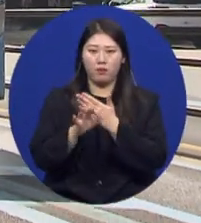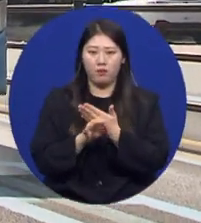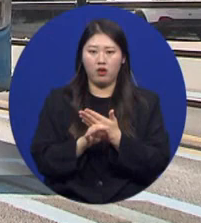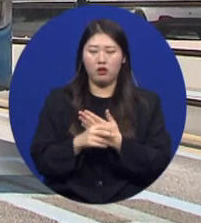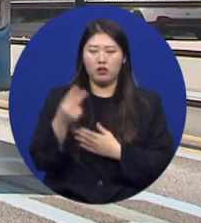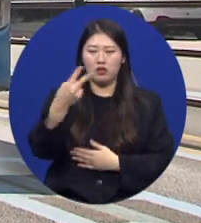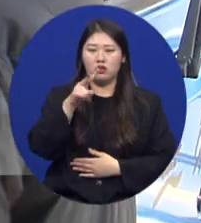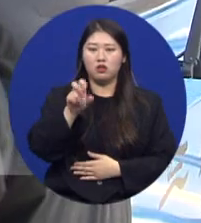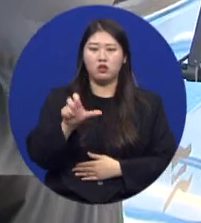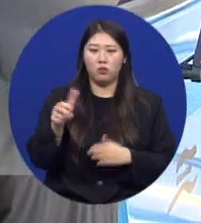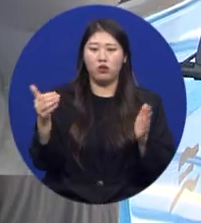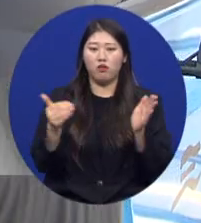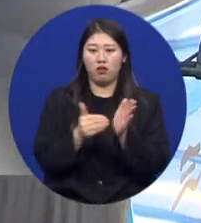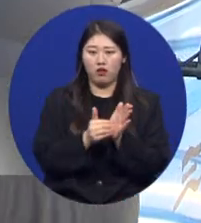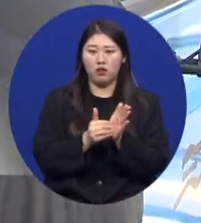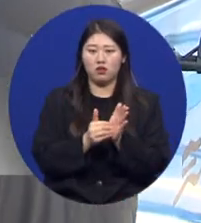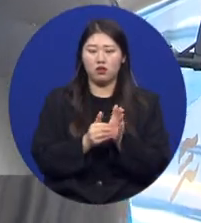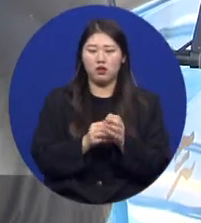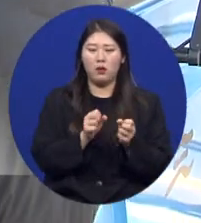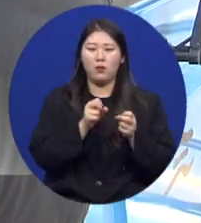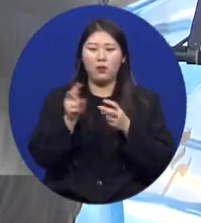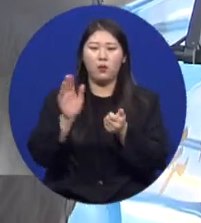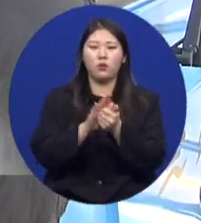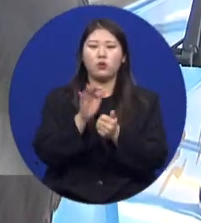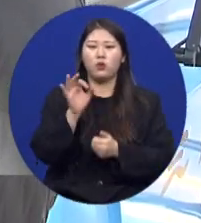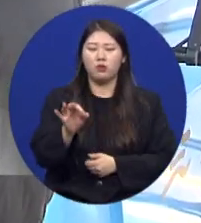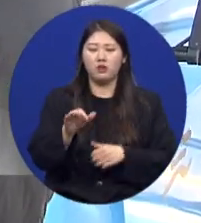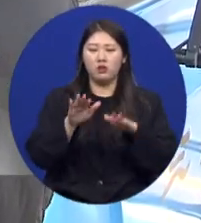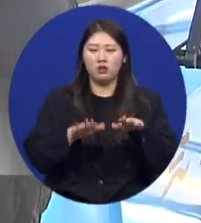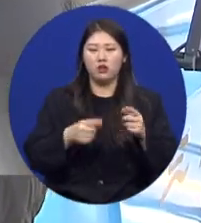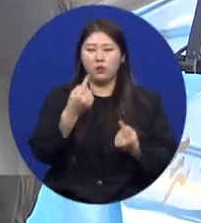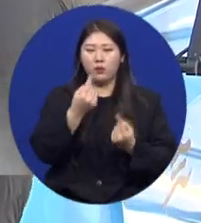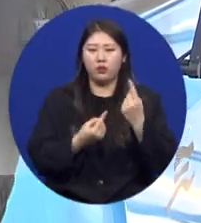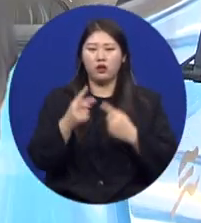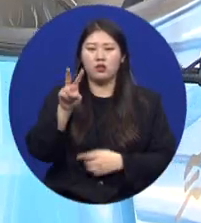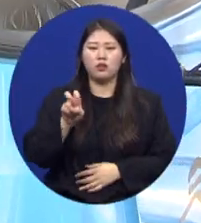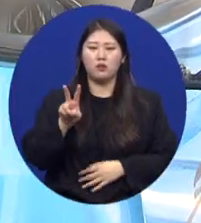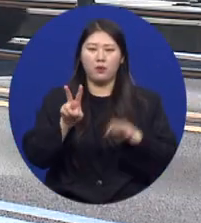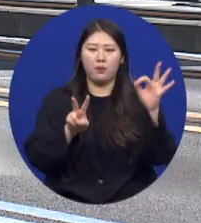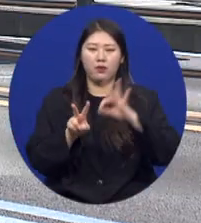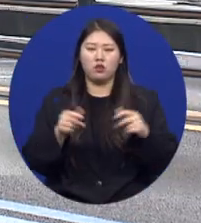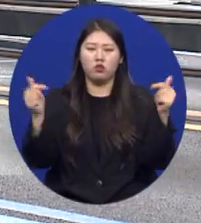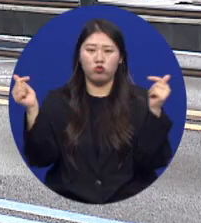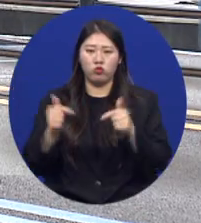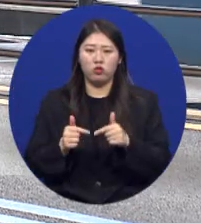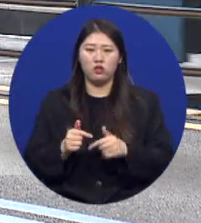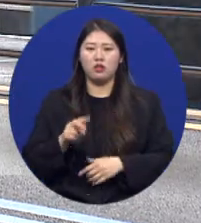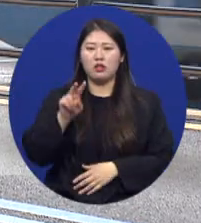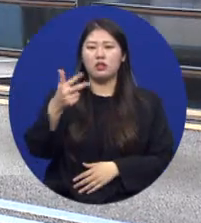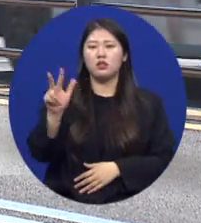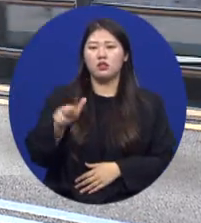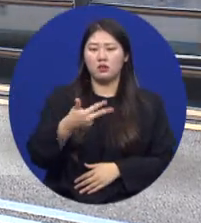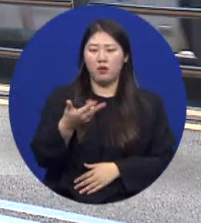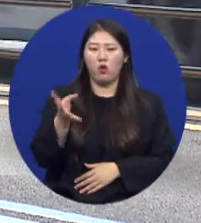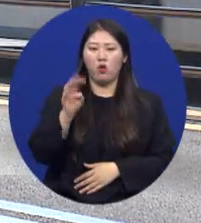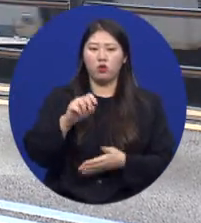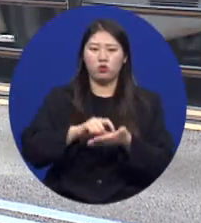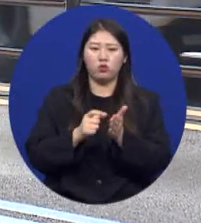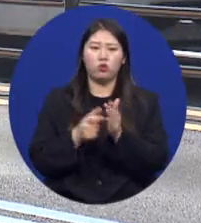오는 2025년까지 운수업계 보조금을 현재보다 22% 감축한 700억 원대로